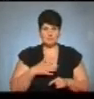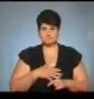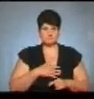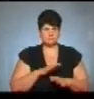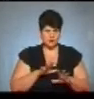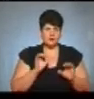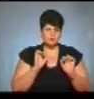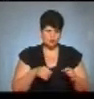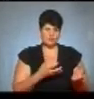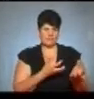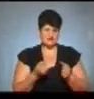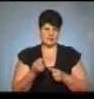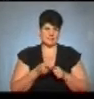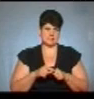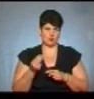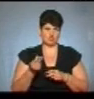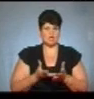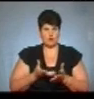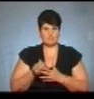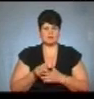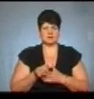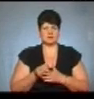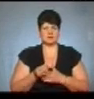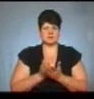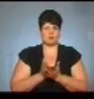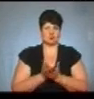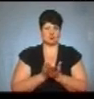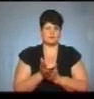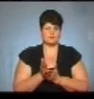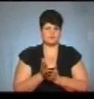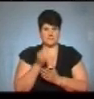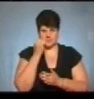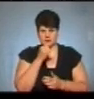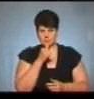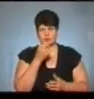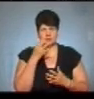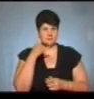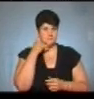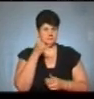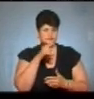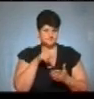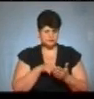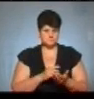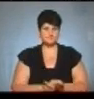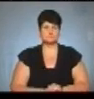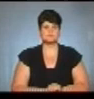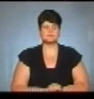і вони зможуть взяти ці кошти і оплатити за житлово-комунальні послуги. Дякую, спробуємо відповісти на ще одне запитання. Доброго